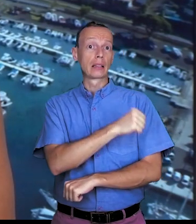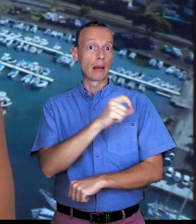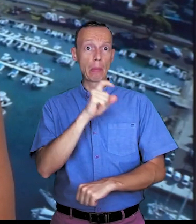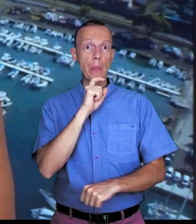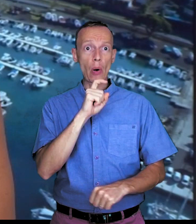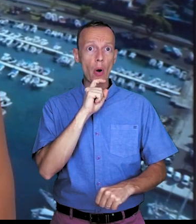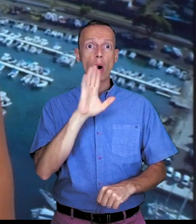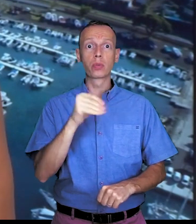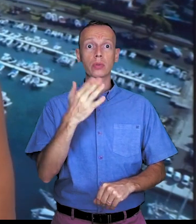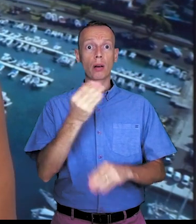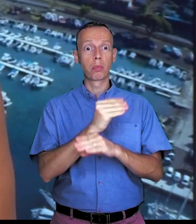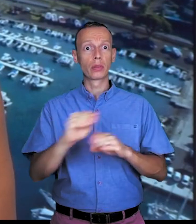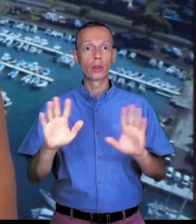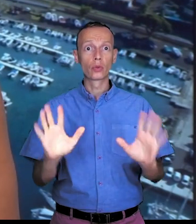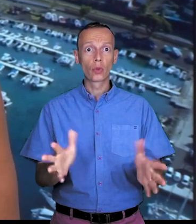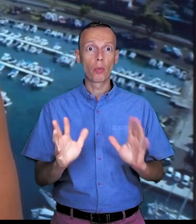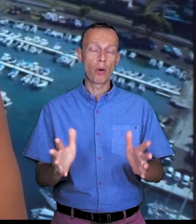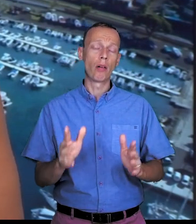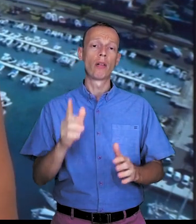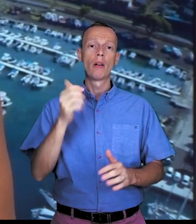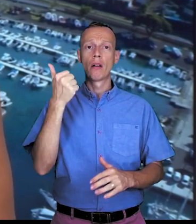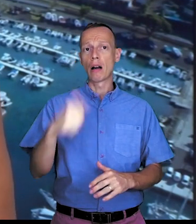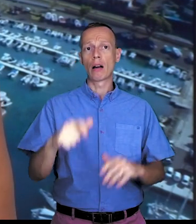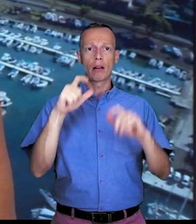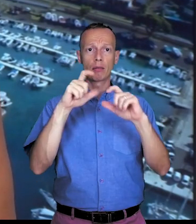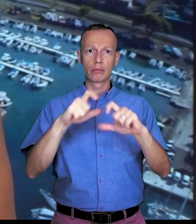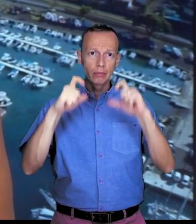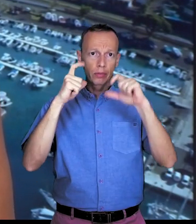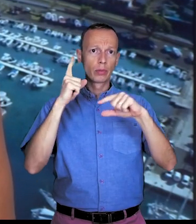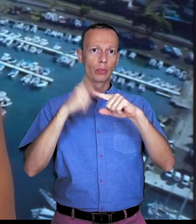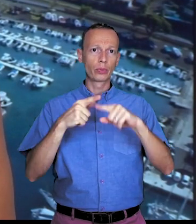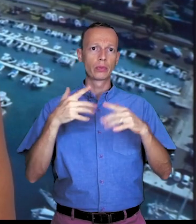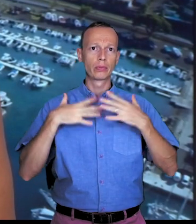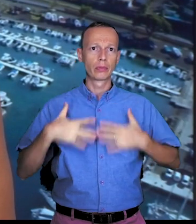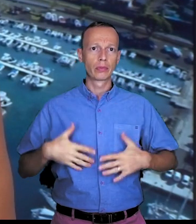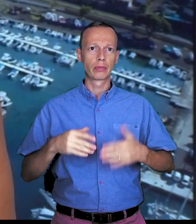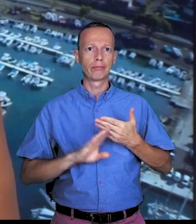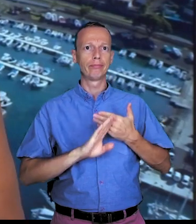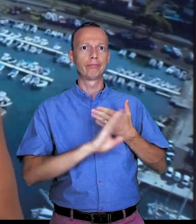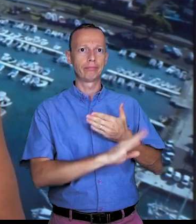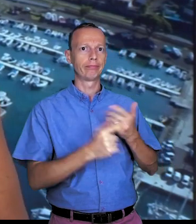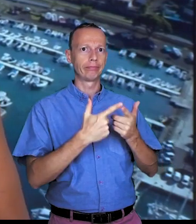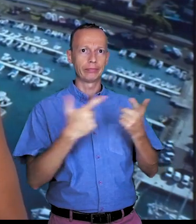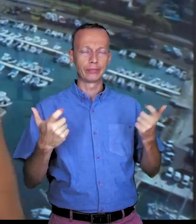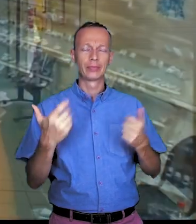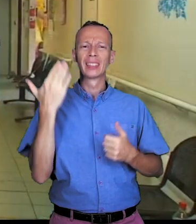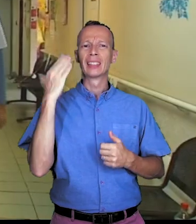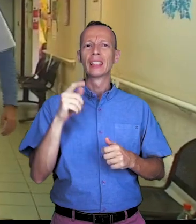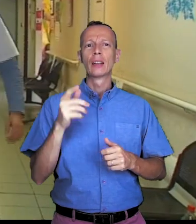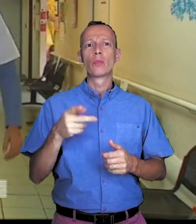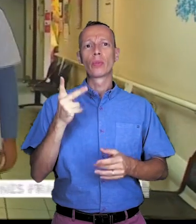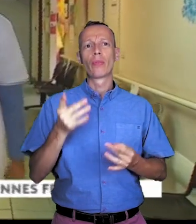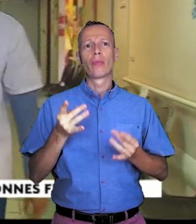selon le président Edouard Fritsch et le haut-commissaire. Seuls les gestes barrières et le port du masque nous protègent de ce virus. Et on le sait, les personnes